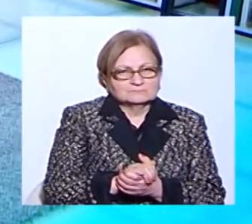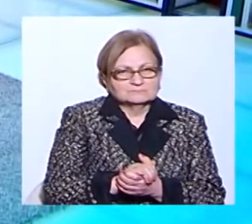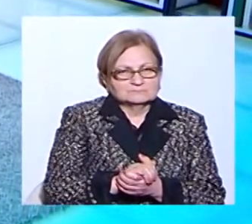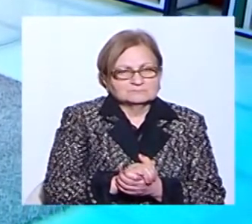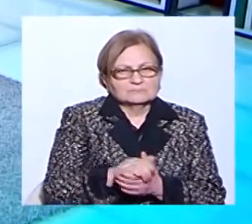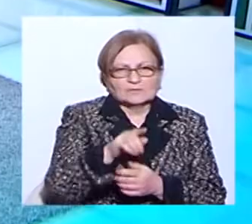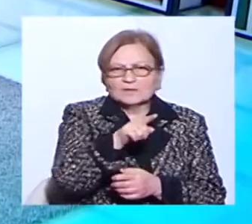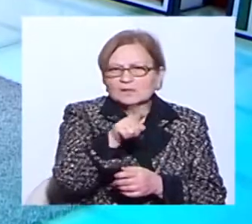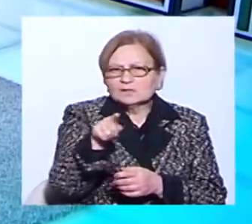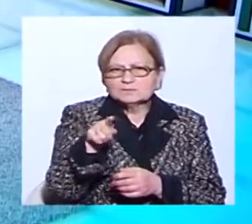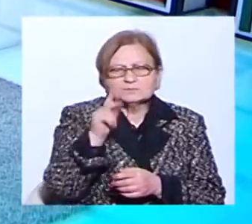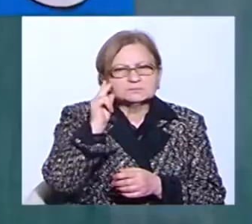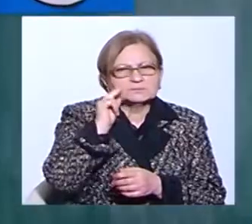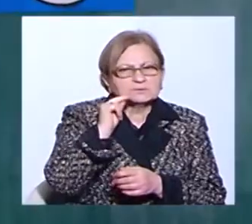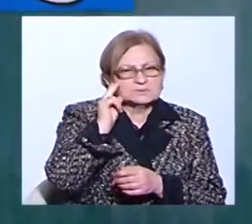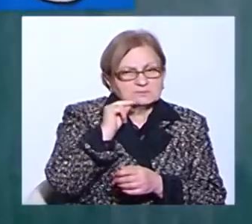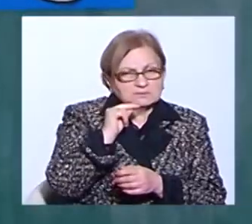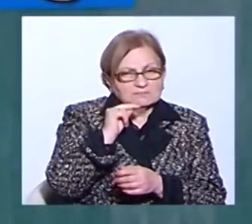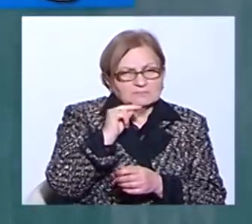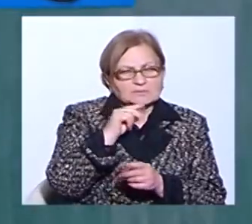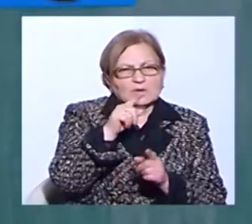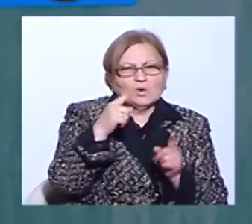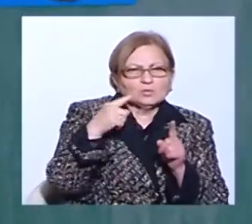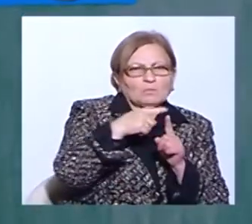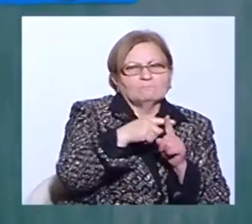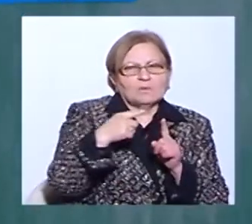Es ritsxvebi ertmanets ro miumato.